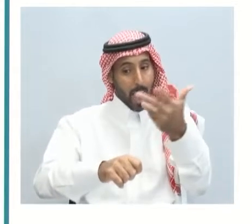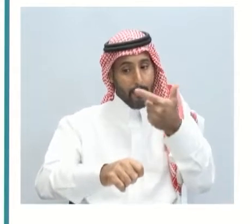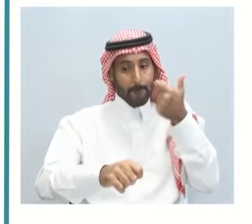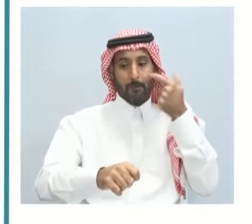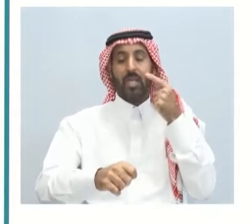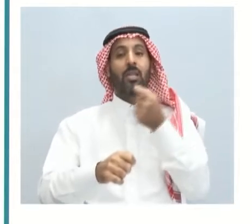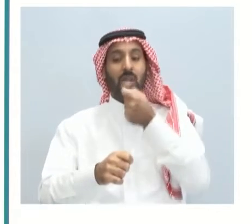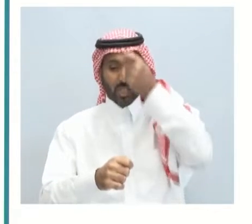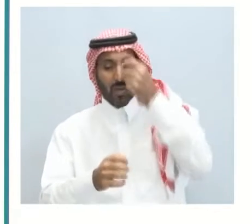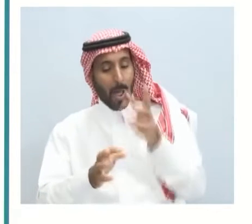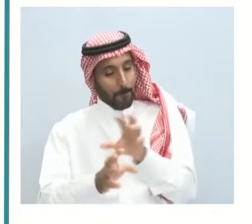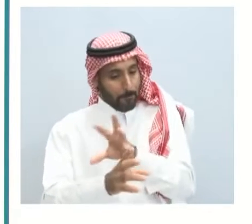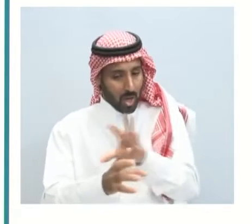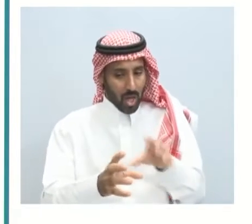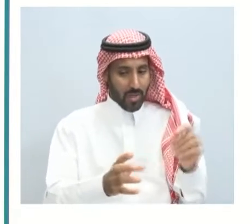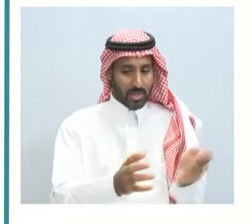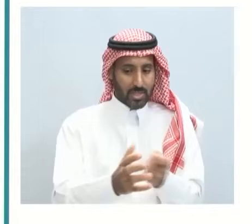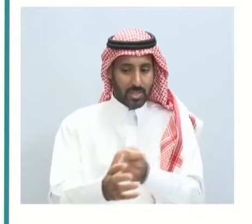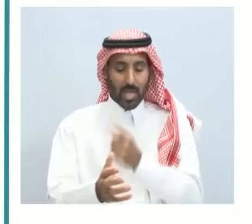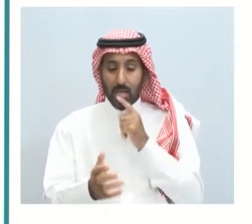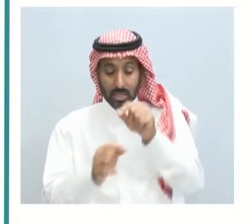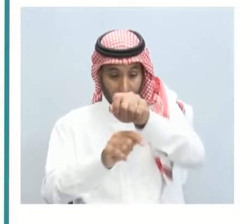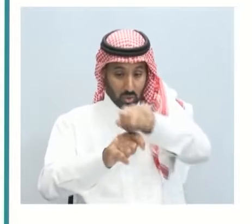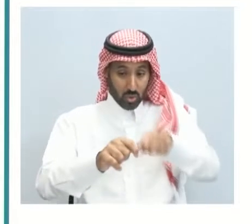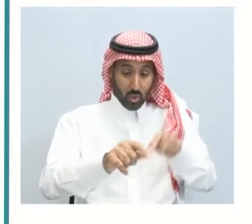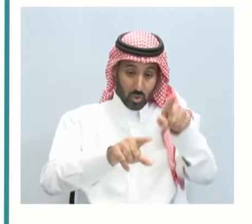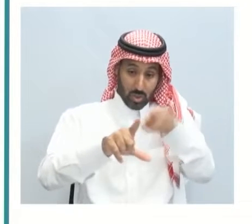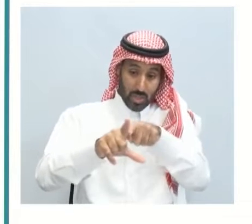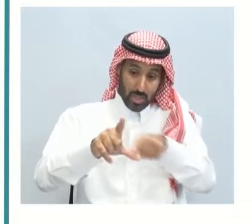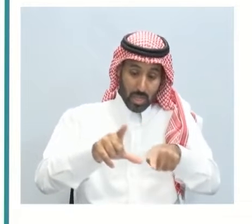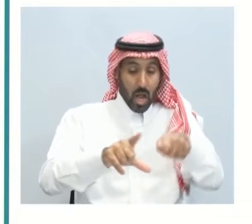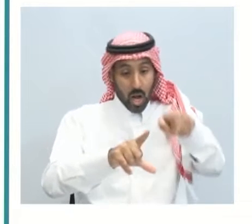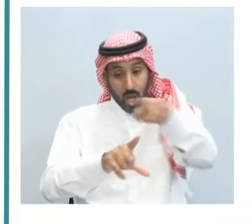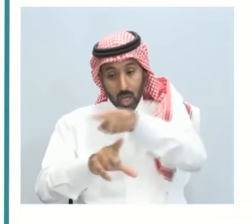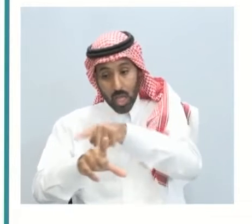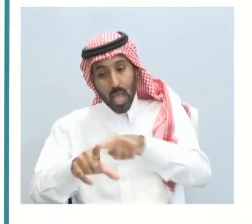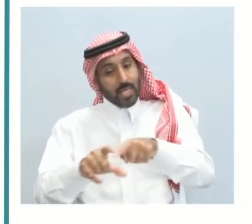في وصف الملاحظات وتستخدم ادوات عديده للقياس كمقياس